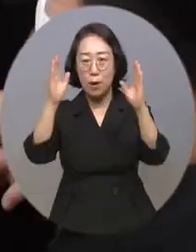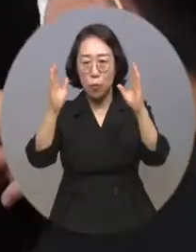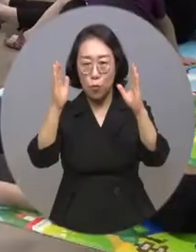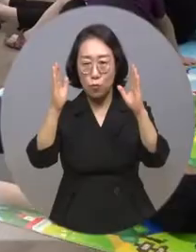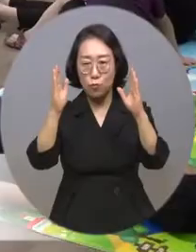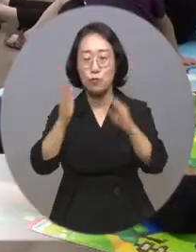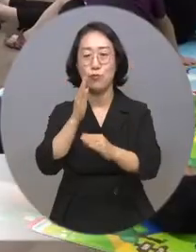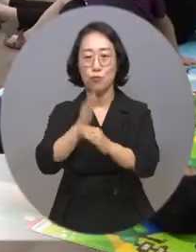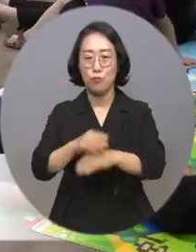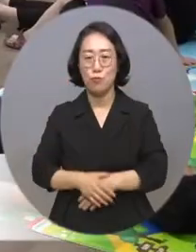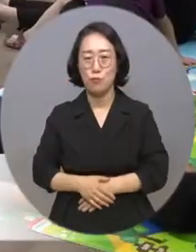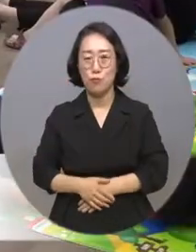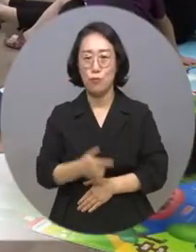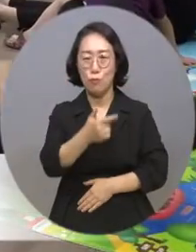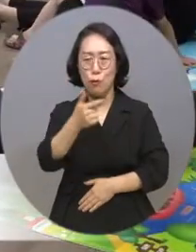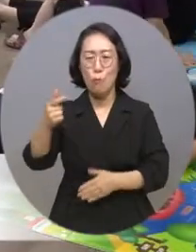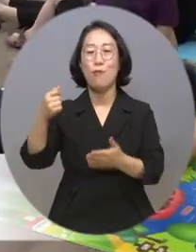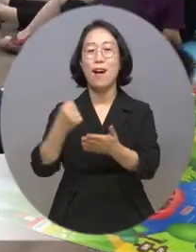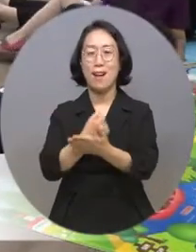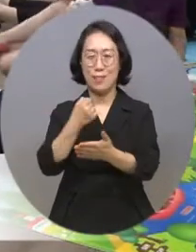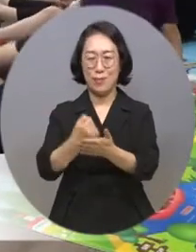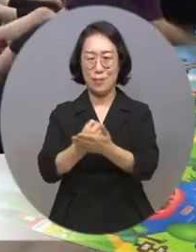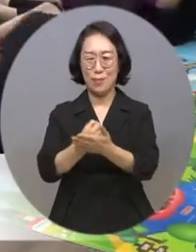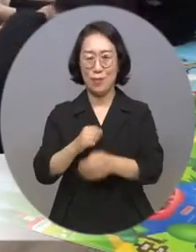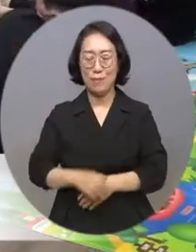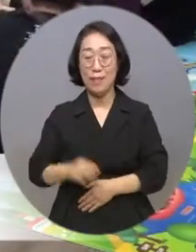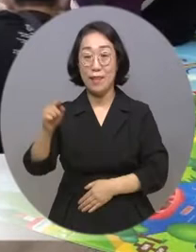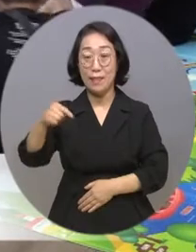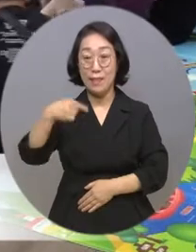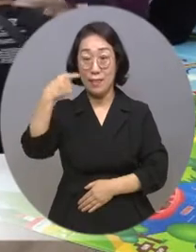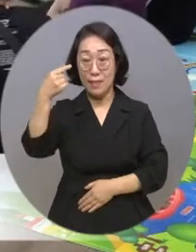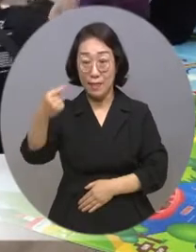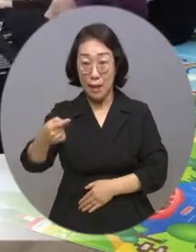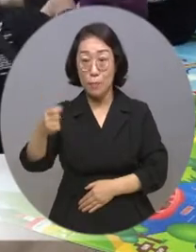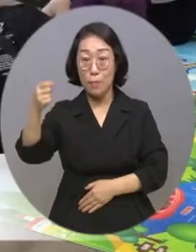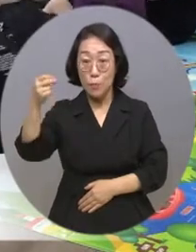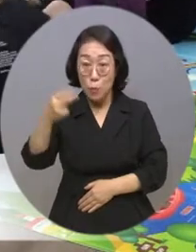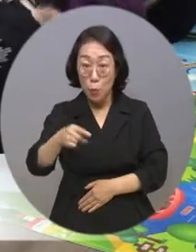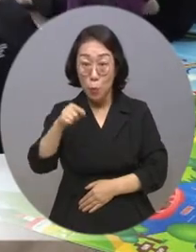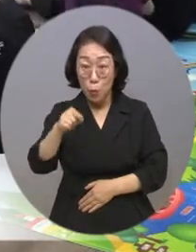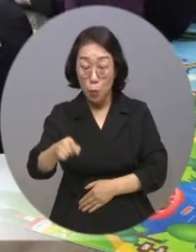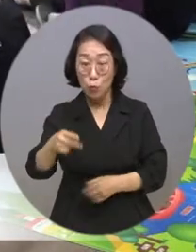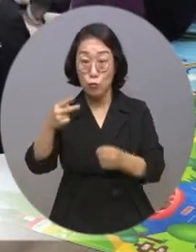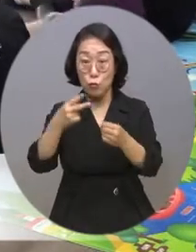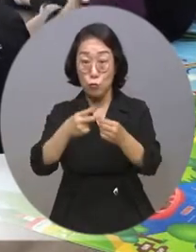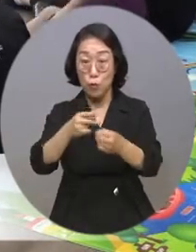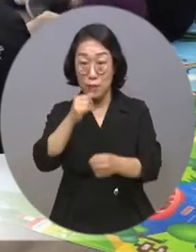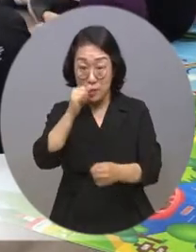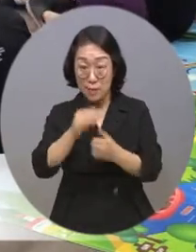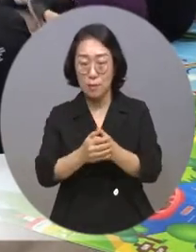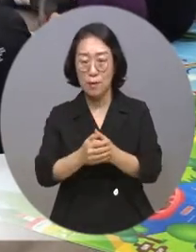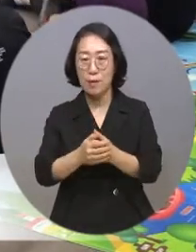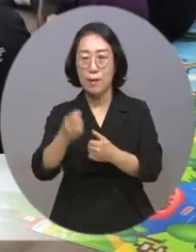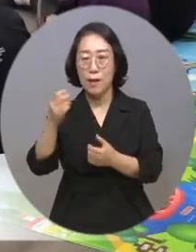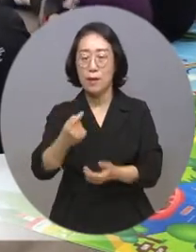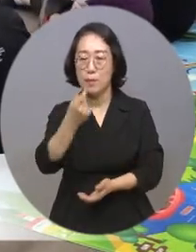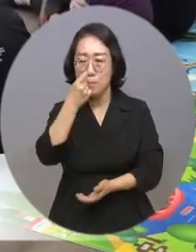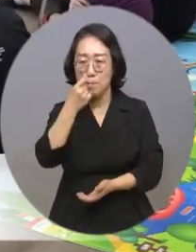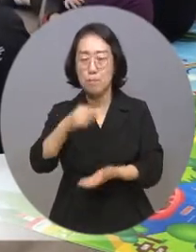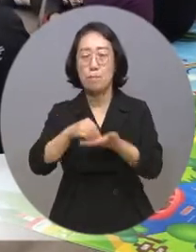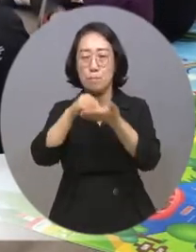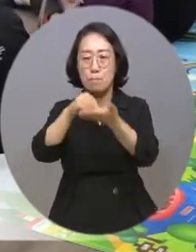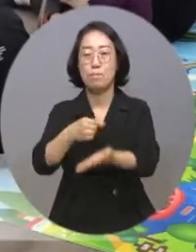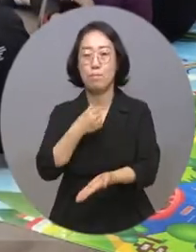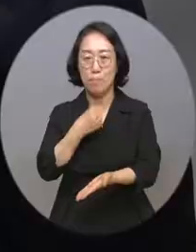있습니다. 너무 아쉽게 끝나가지고 다음에 꿈의 학교 제2화까지도 계속하고 싶다는